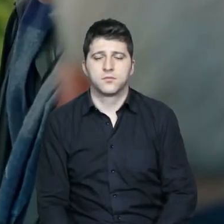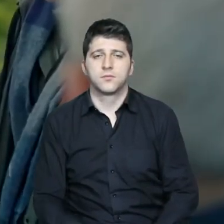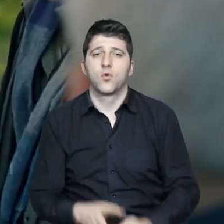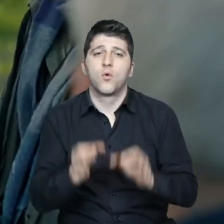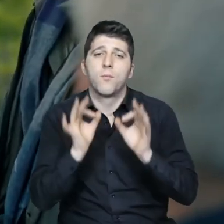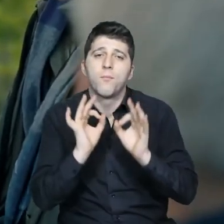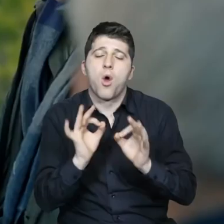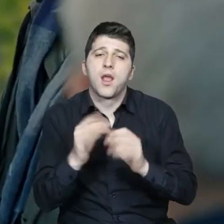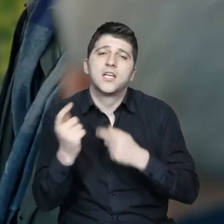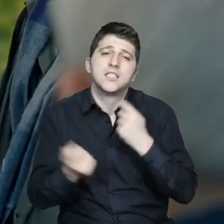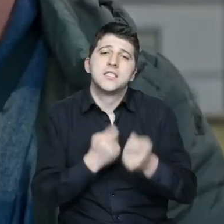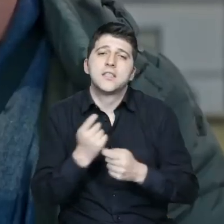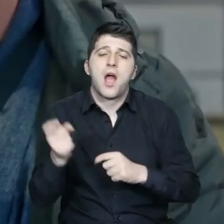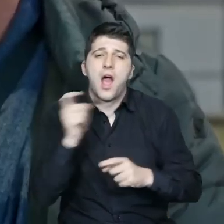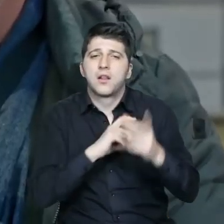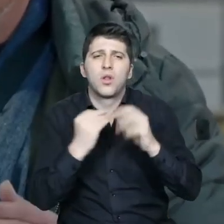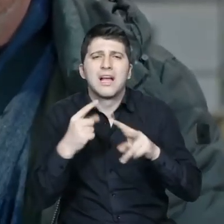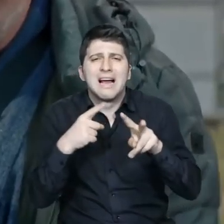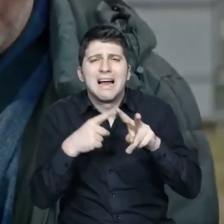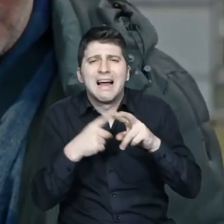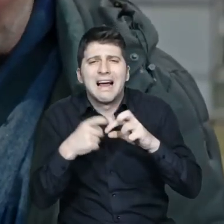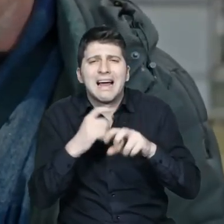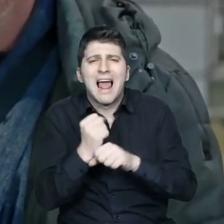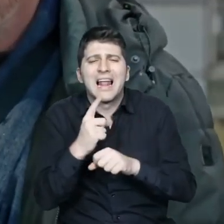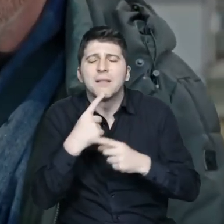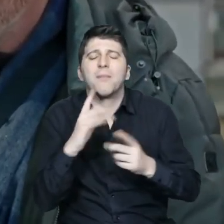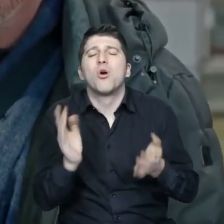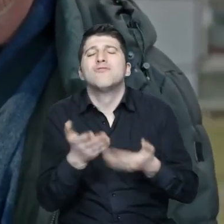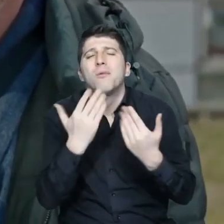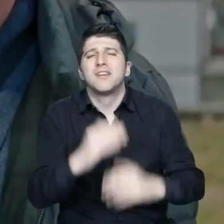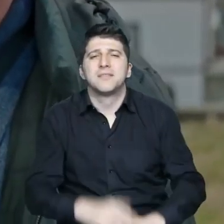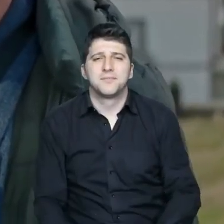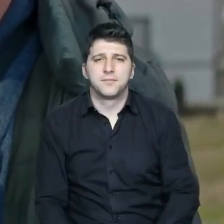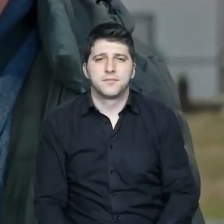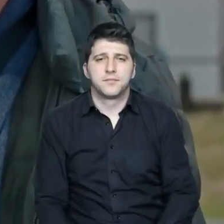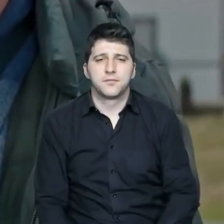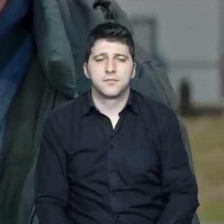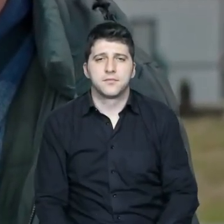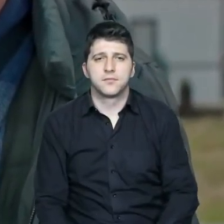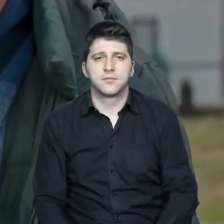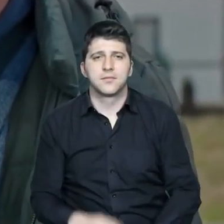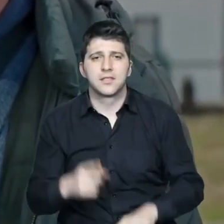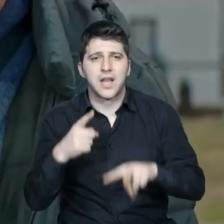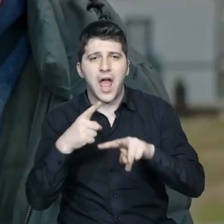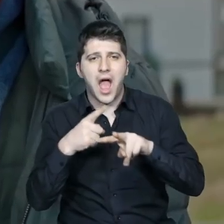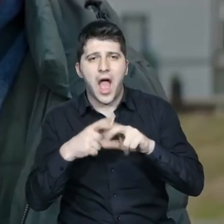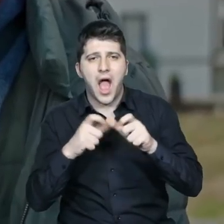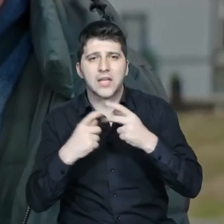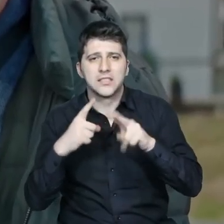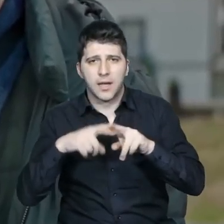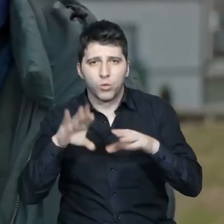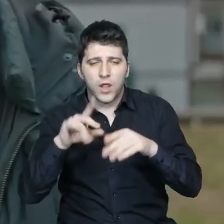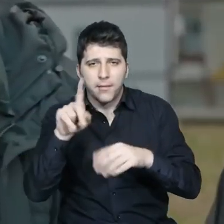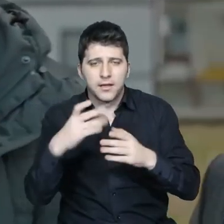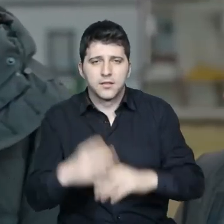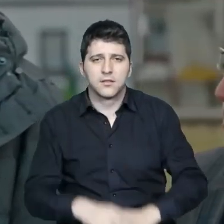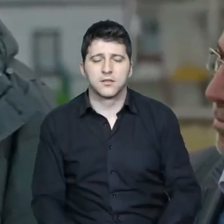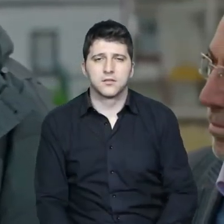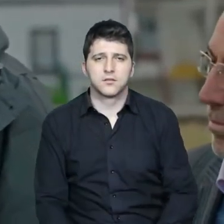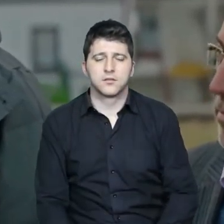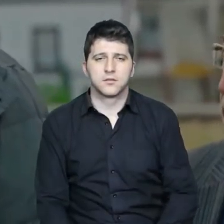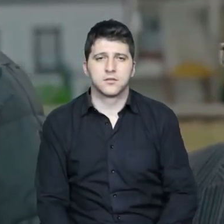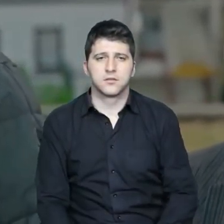derler Helmut. Kırağı ne demek? Boş ver. Asil buralarda mı? Helmut kahvenin önüne